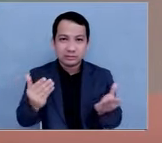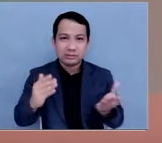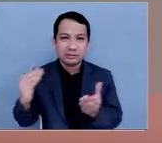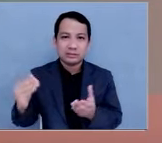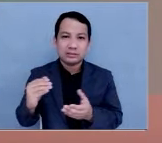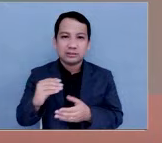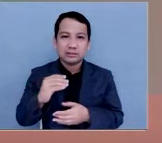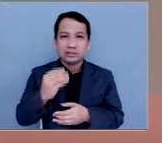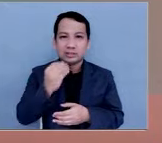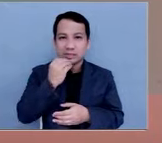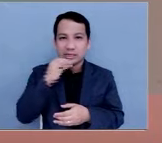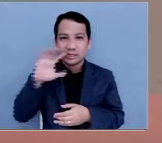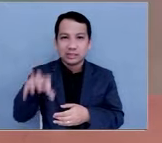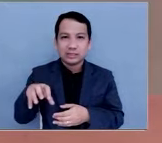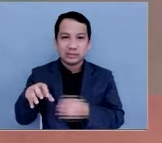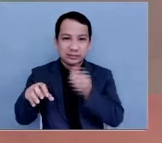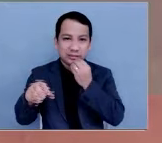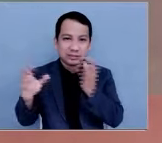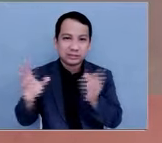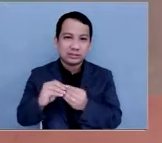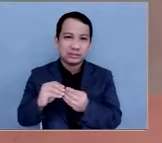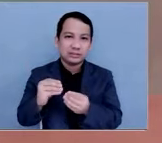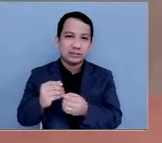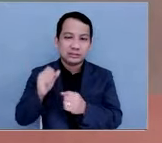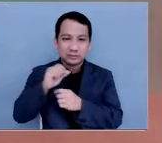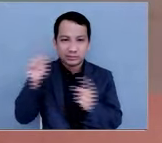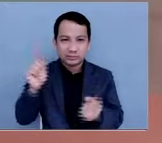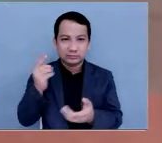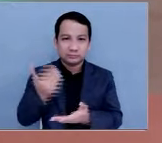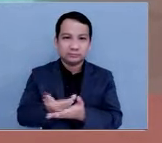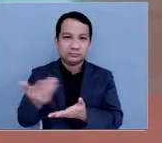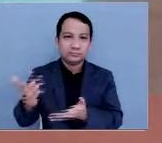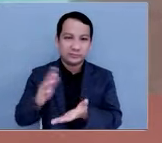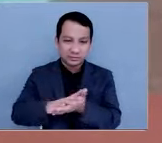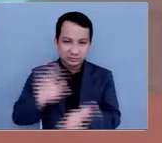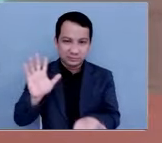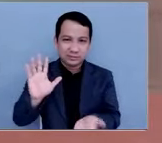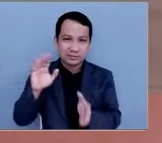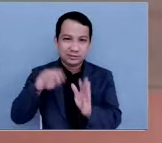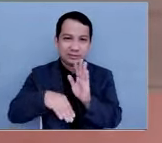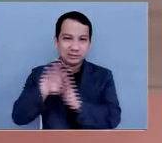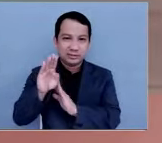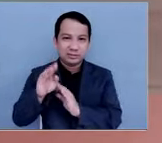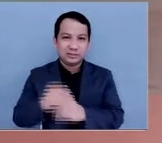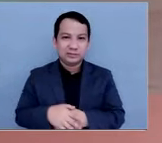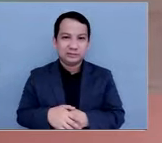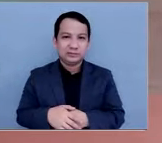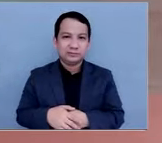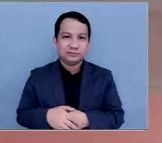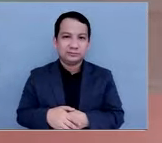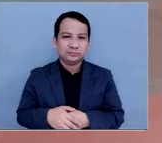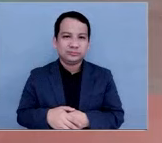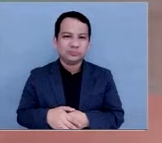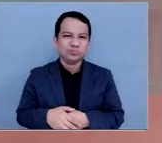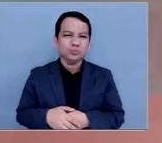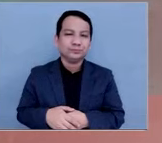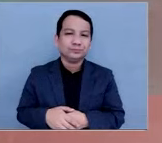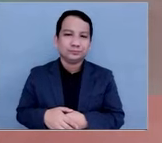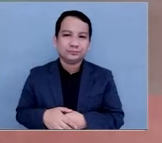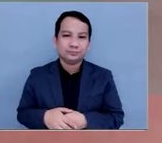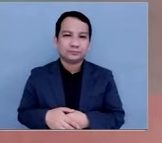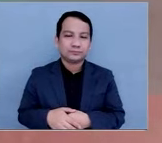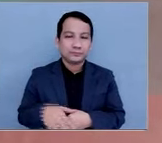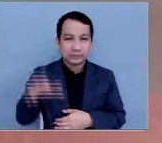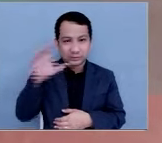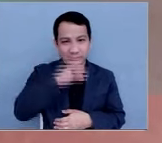food. Biro naman ng iba, baka nagulat si Mingming sa mahal na bilihin. Bibilang kita ng cereal, Muning. Pero hinala ng